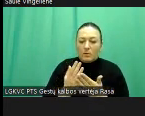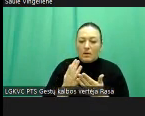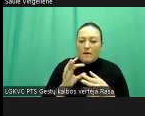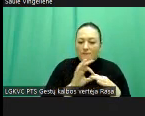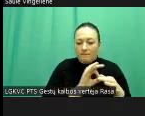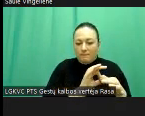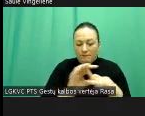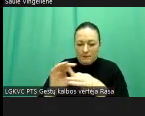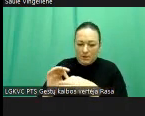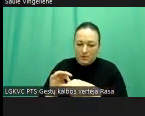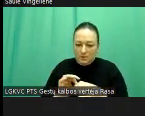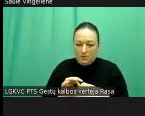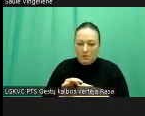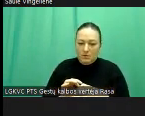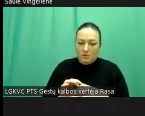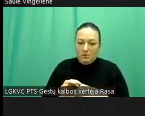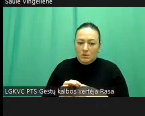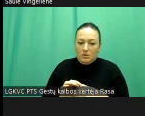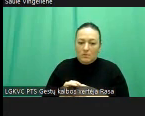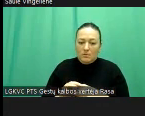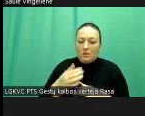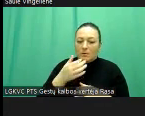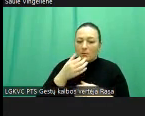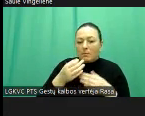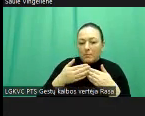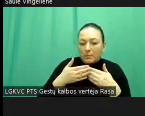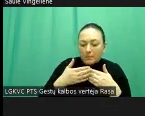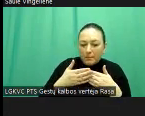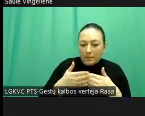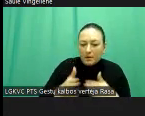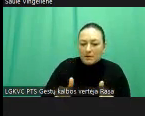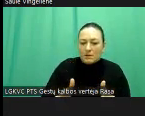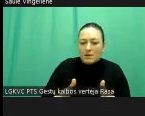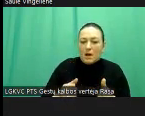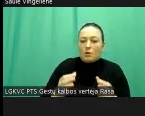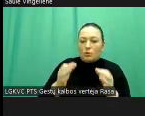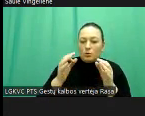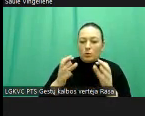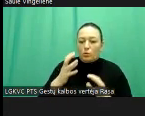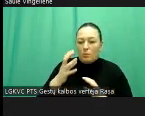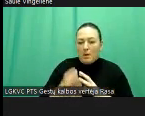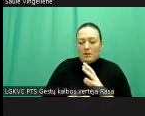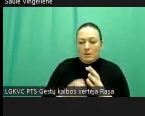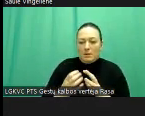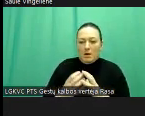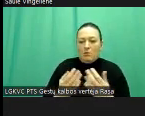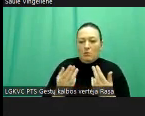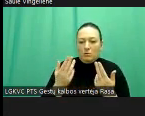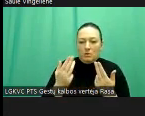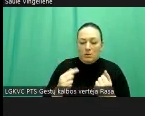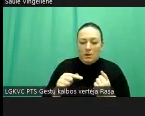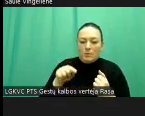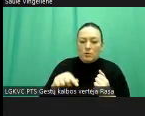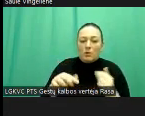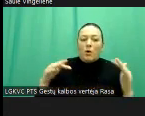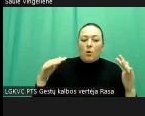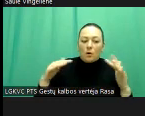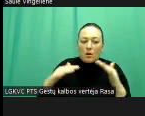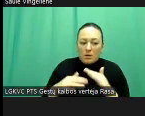susijęs, bei atskaidžia jų susijimą su realiu pasauliu. Štai taip ši